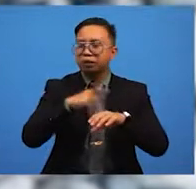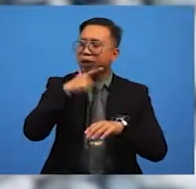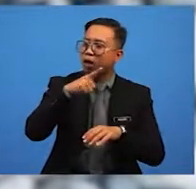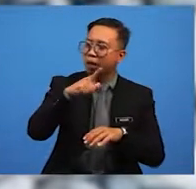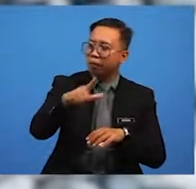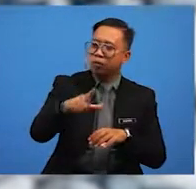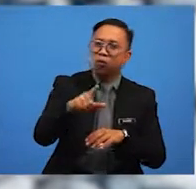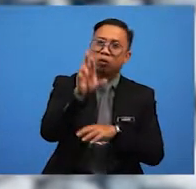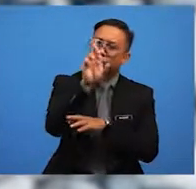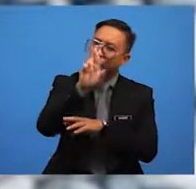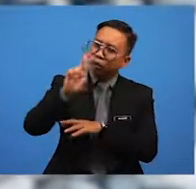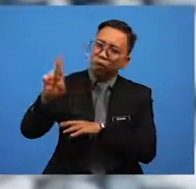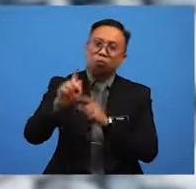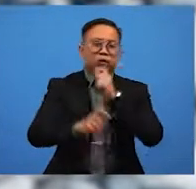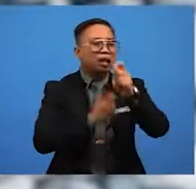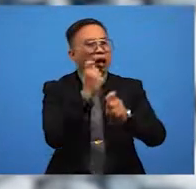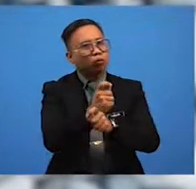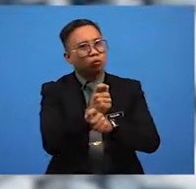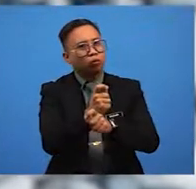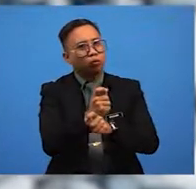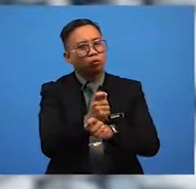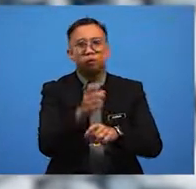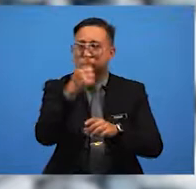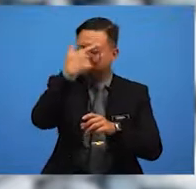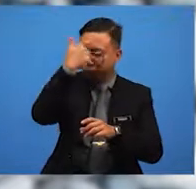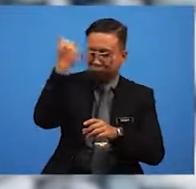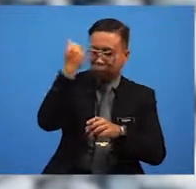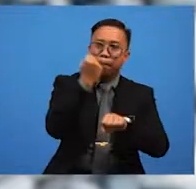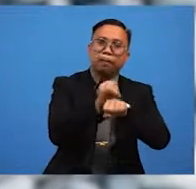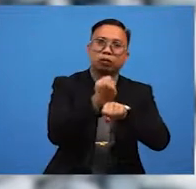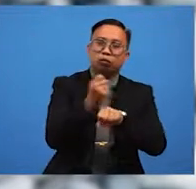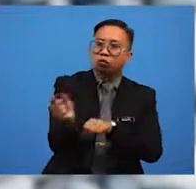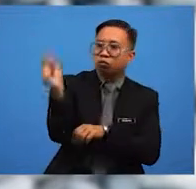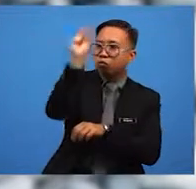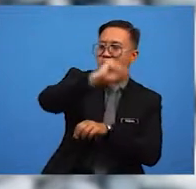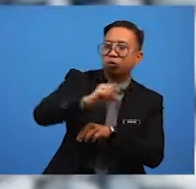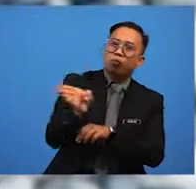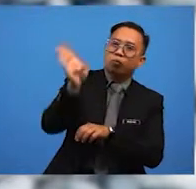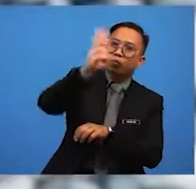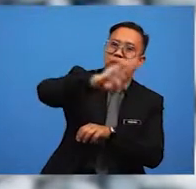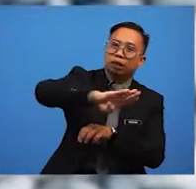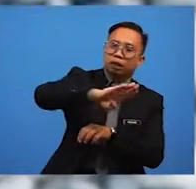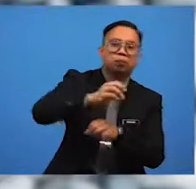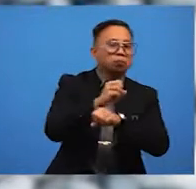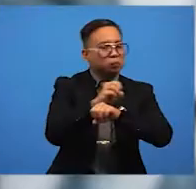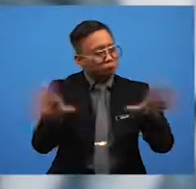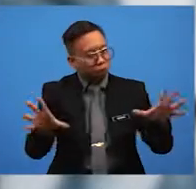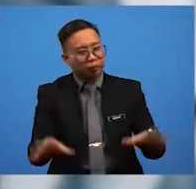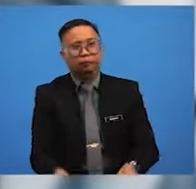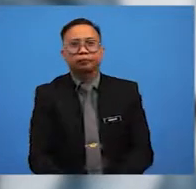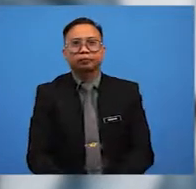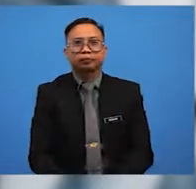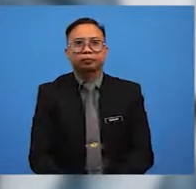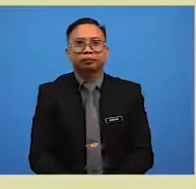seperti beribu-ribu tahun menyebabkan batuan di gunung, bukit atau darat pecah.